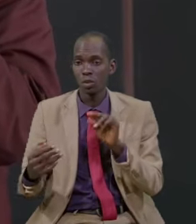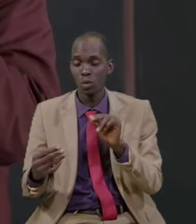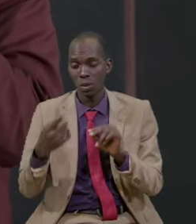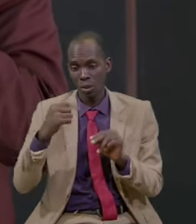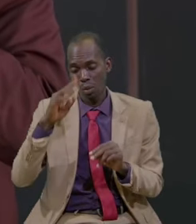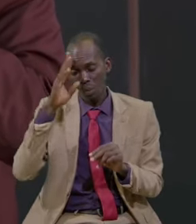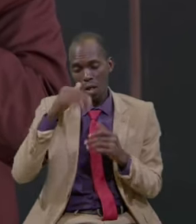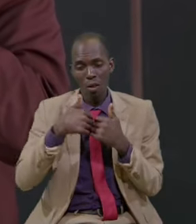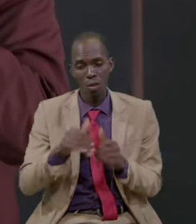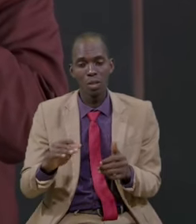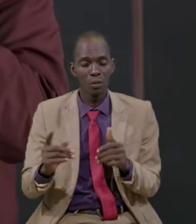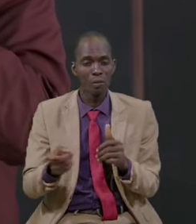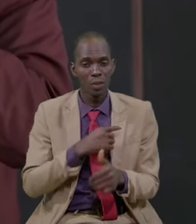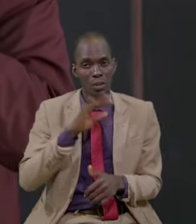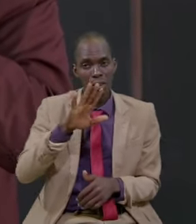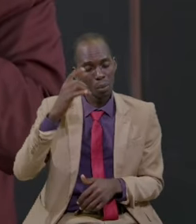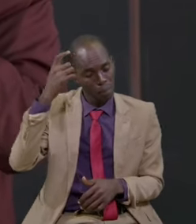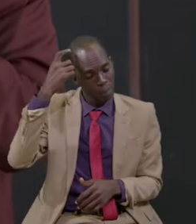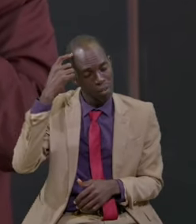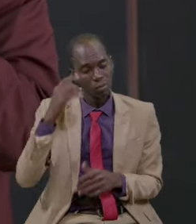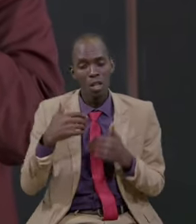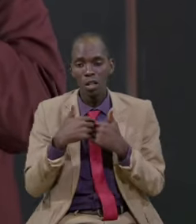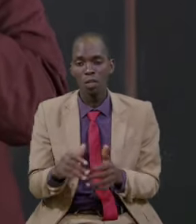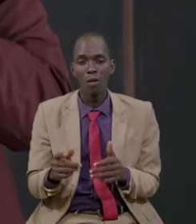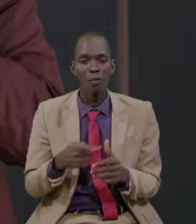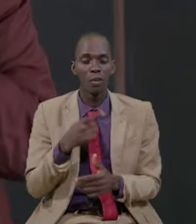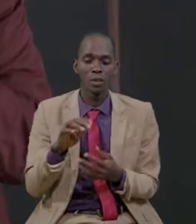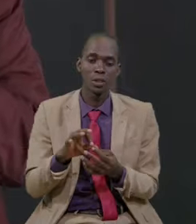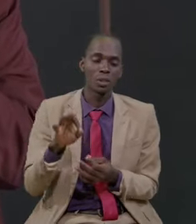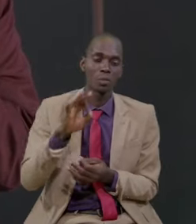sens. Il a perdu l'esprit.